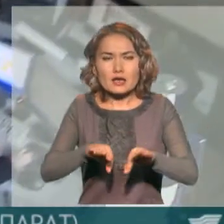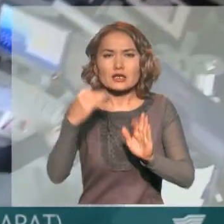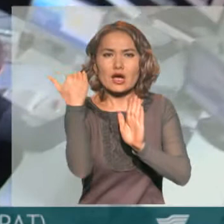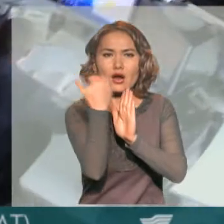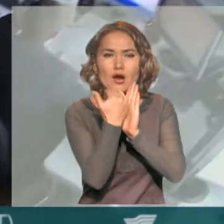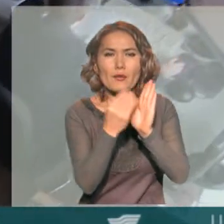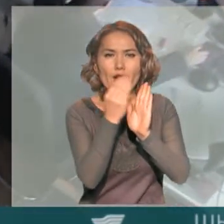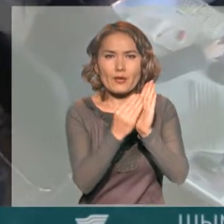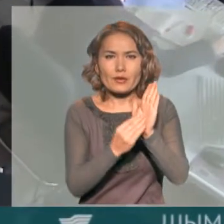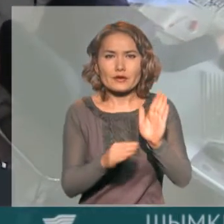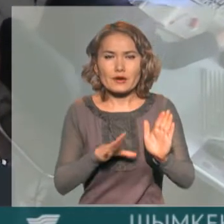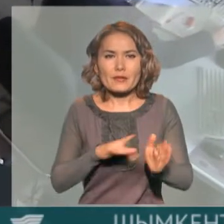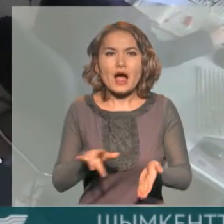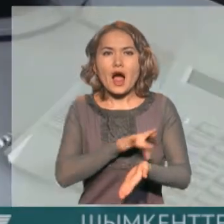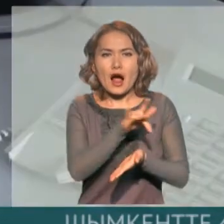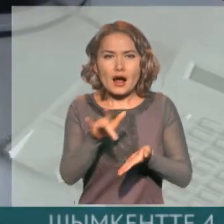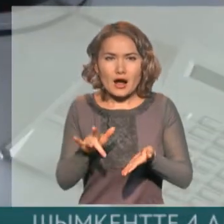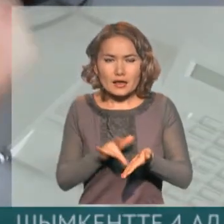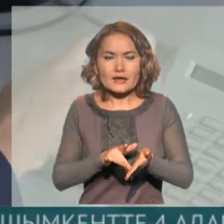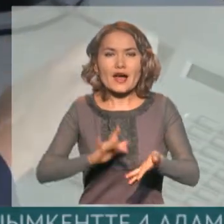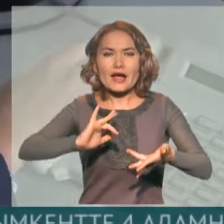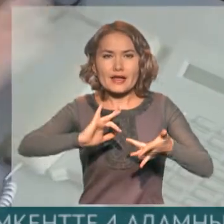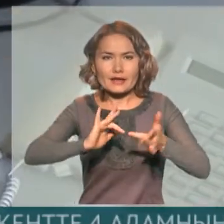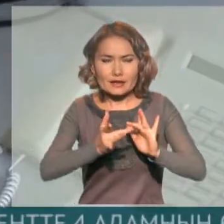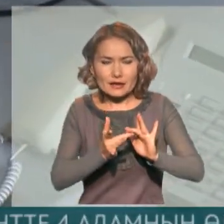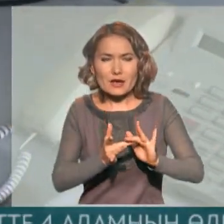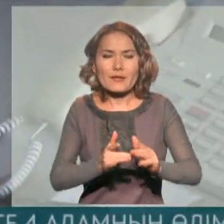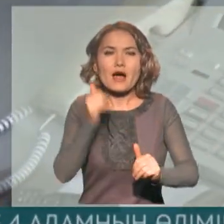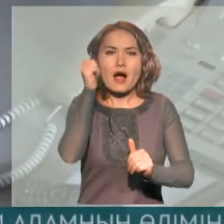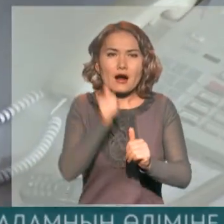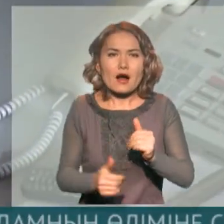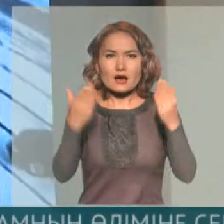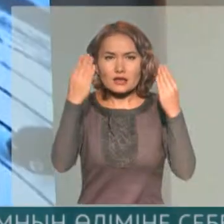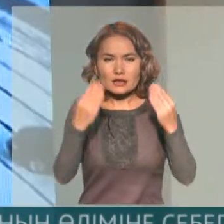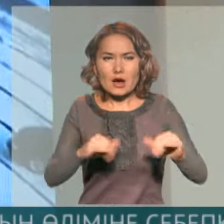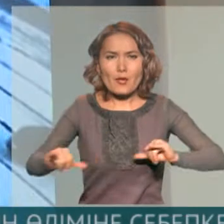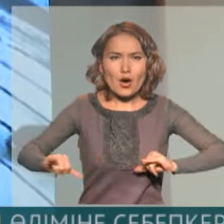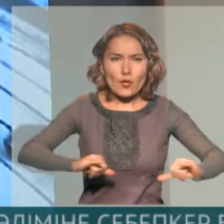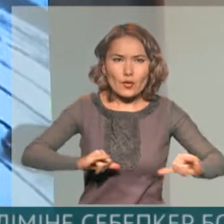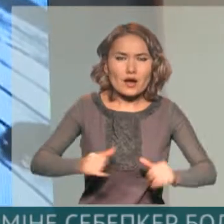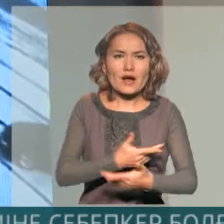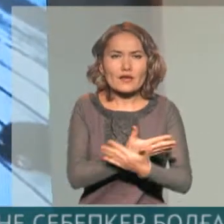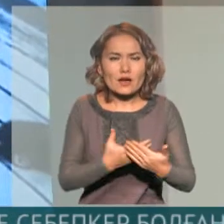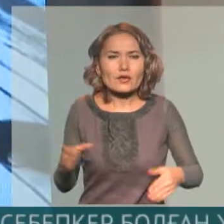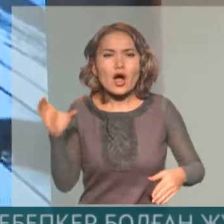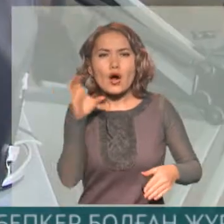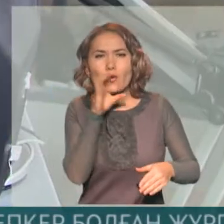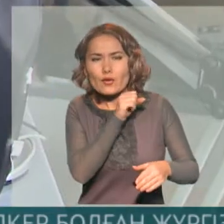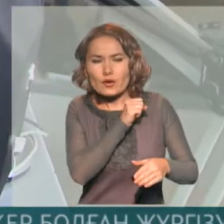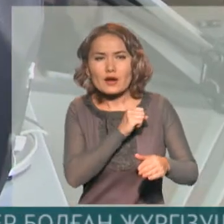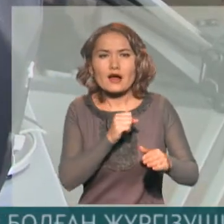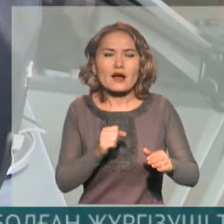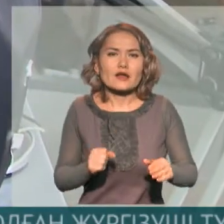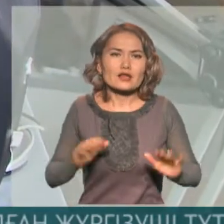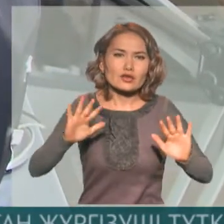карта интернет сайт тәріздес. Қалада тәулігіне, аптасына, я болмаса айына қанша құқық бұзушылық пен қылмыс болғаны